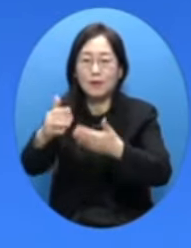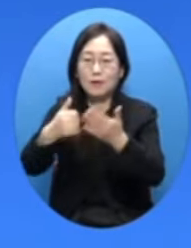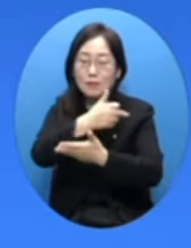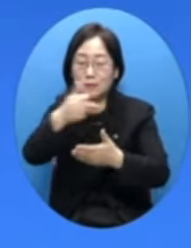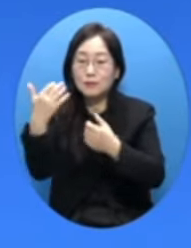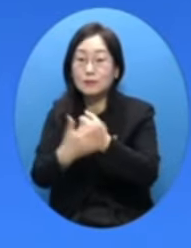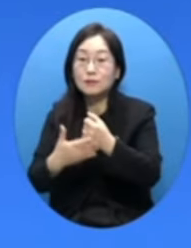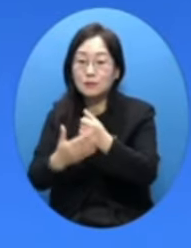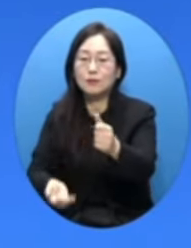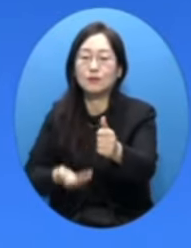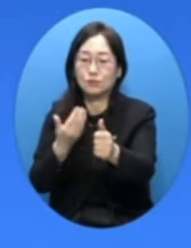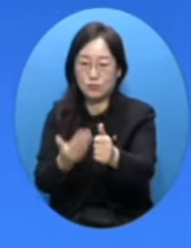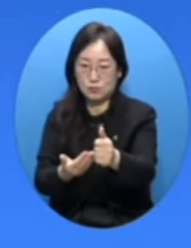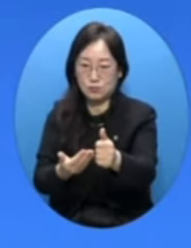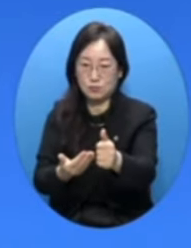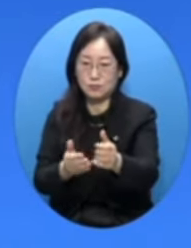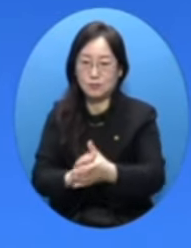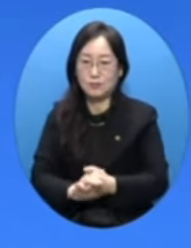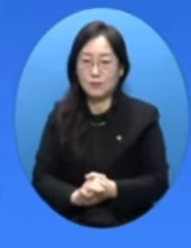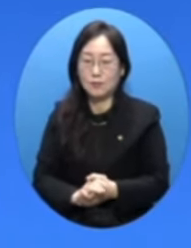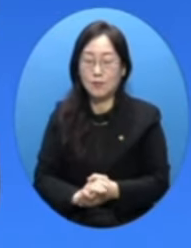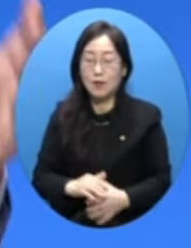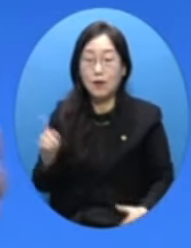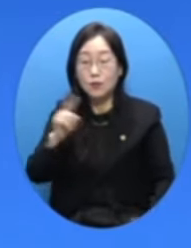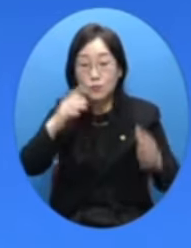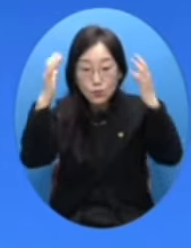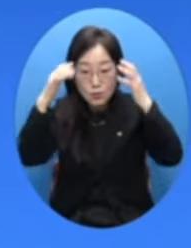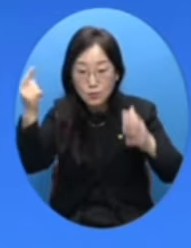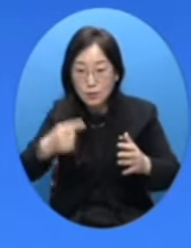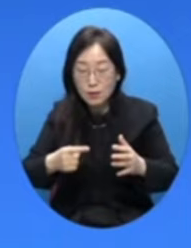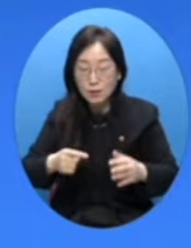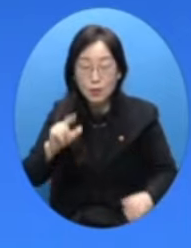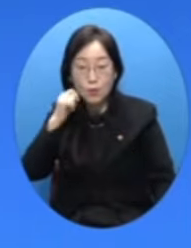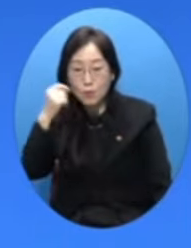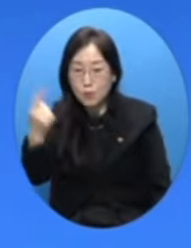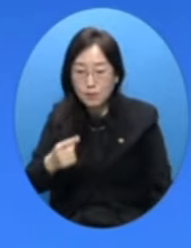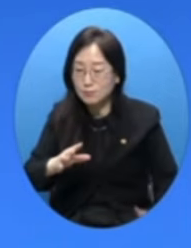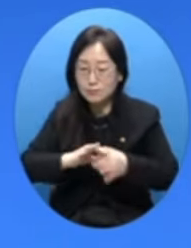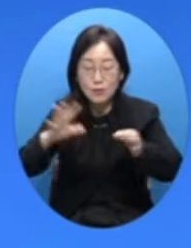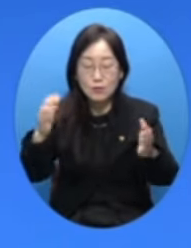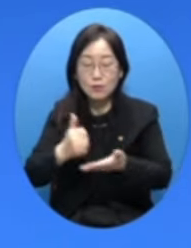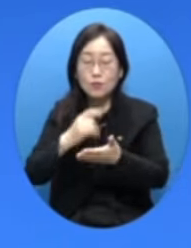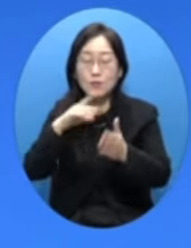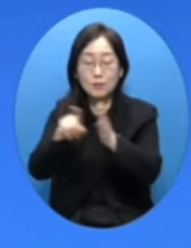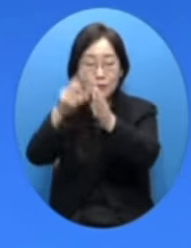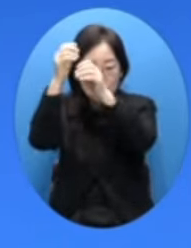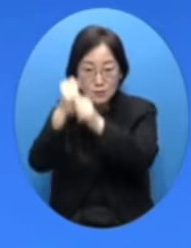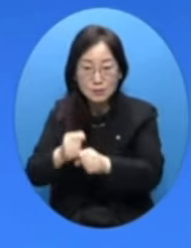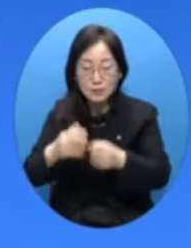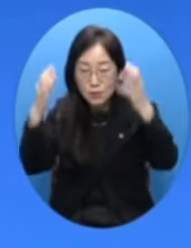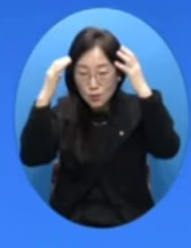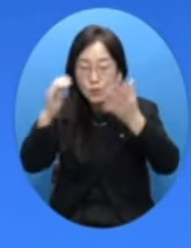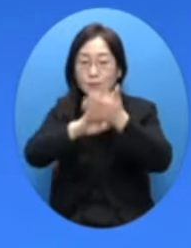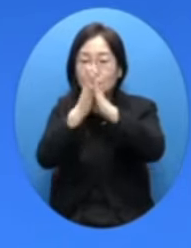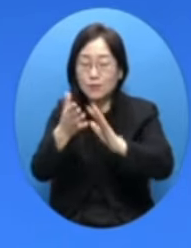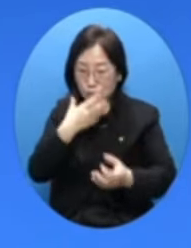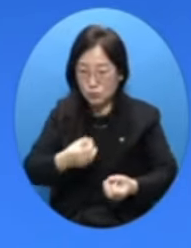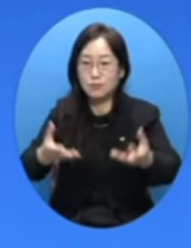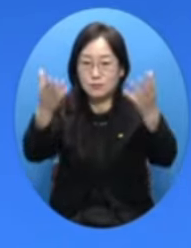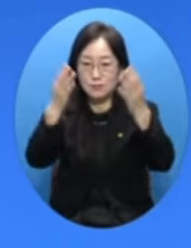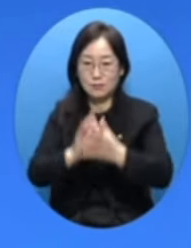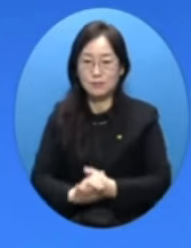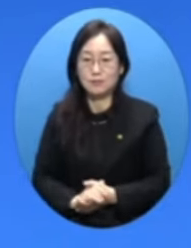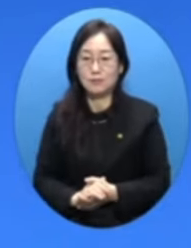은혜가 이루어지게 만들어 주시는 것입니다. 어떤 고난이 닥쳐도 어떤 어려움이 닥쳐도 주님만 믿고 의지하고 나가면 고난이 변해 축복이 될